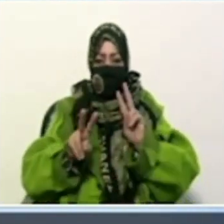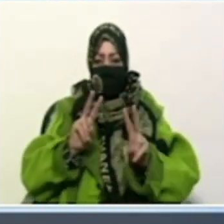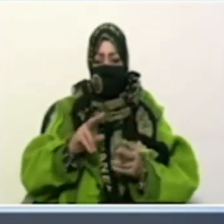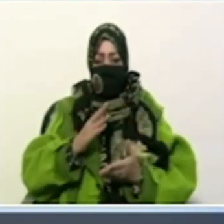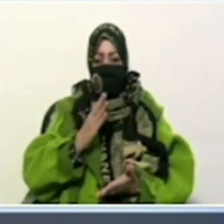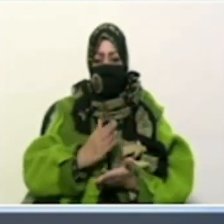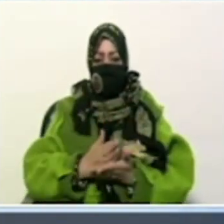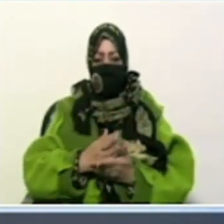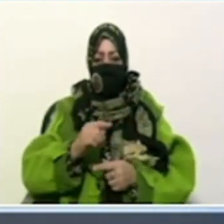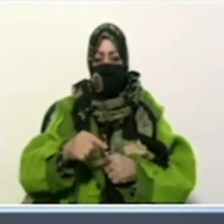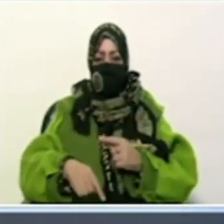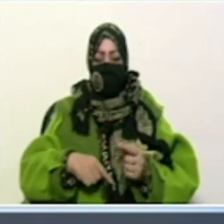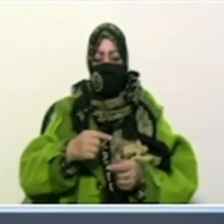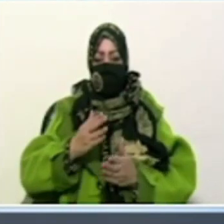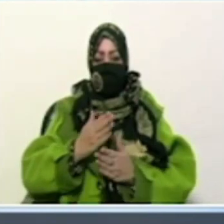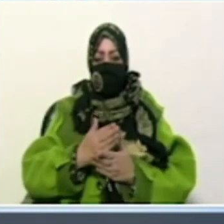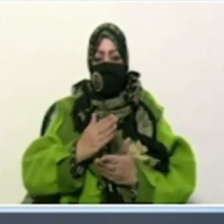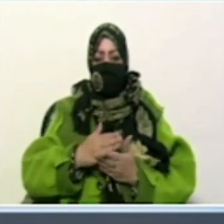021-36-0-101